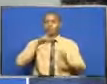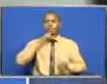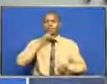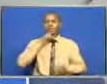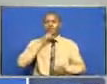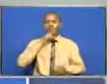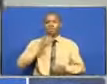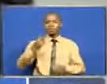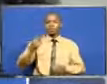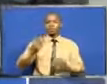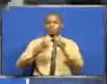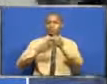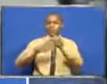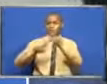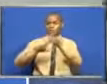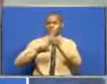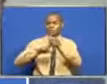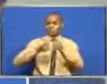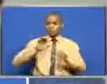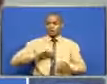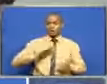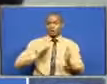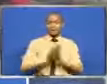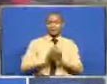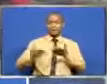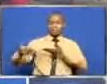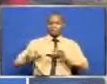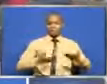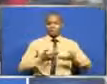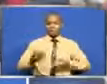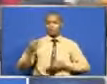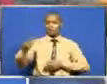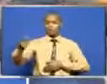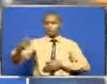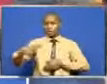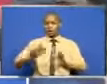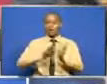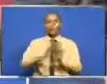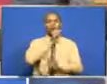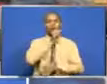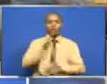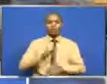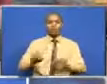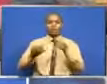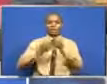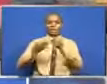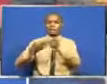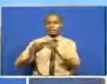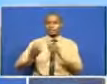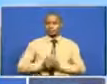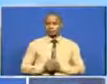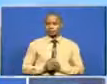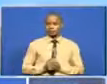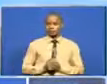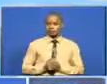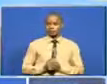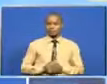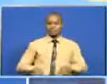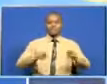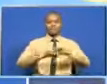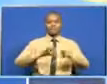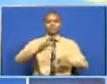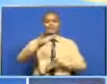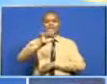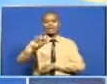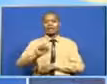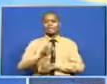kike, ambapo wa umri mdogo zaidi ana miezi 4 na wa umri mkubwa zaidi ana miaka 88. Wakati huo wametahadharisha